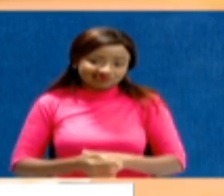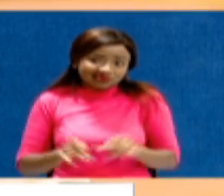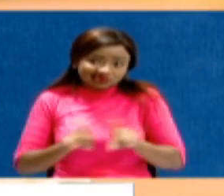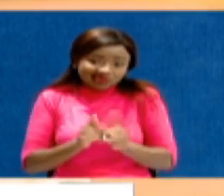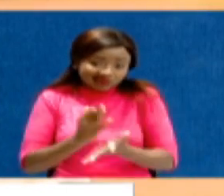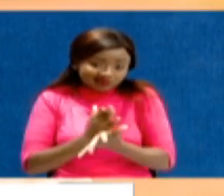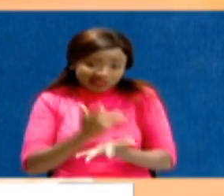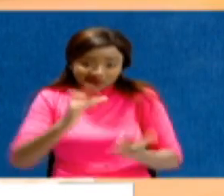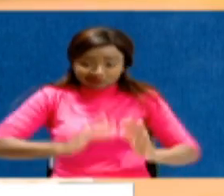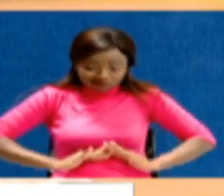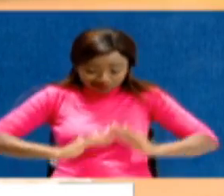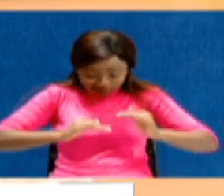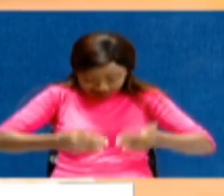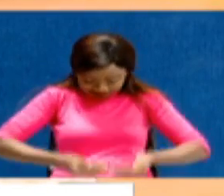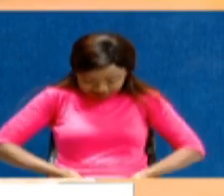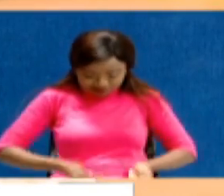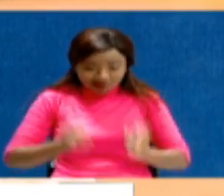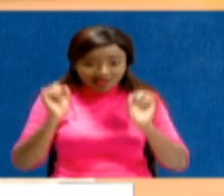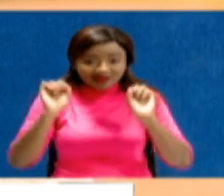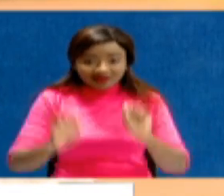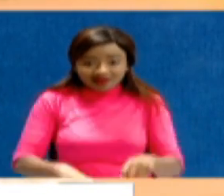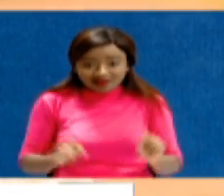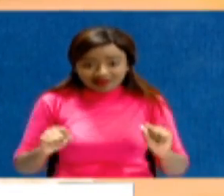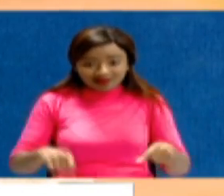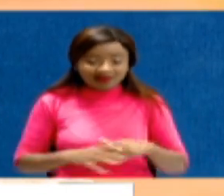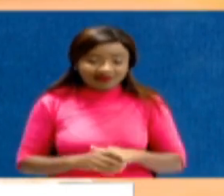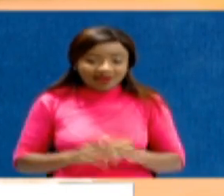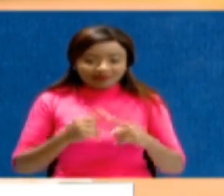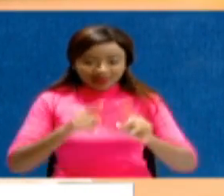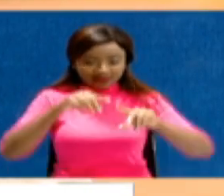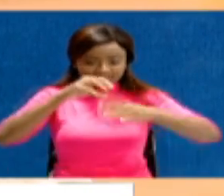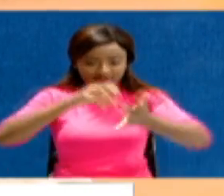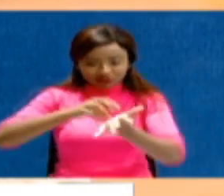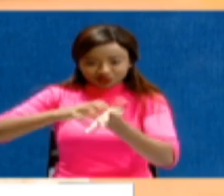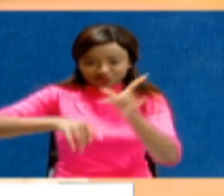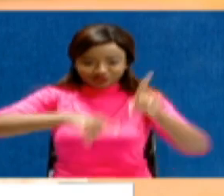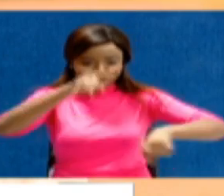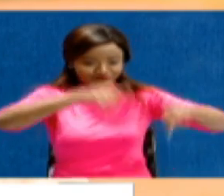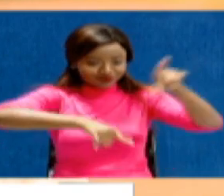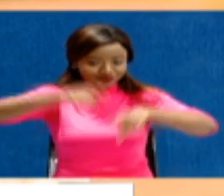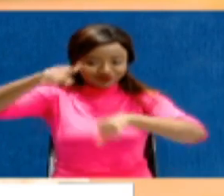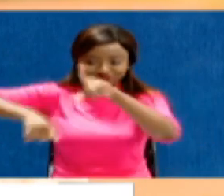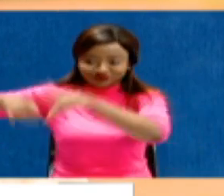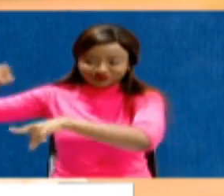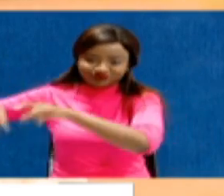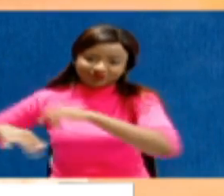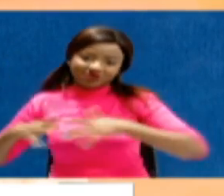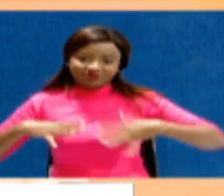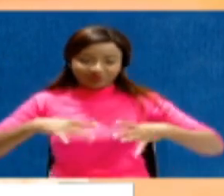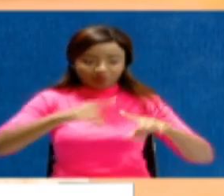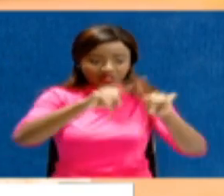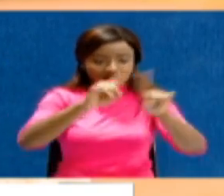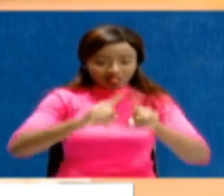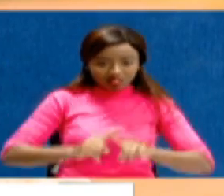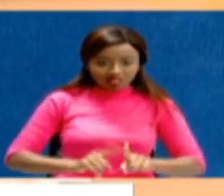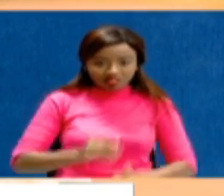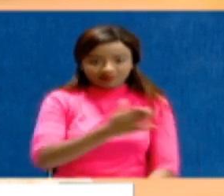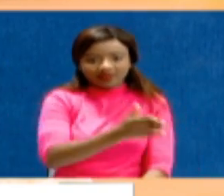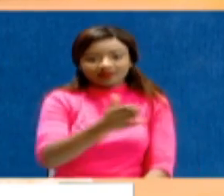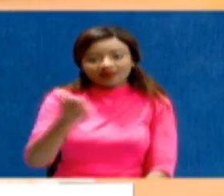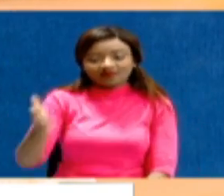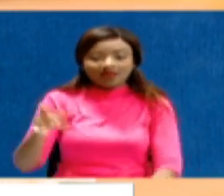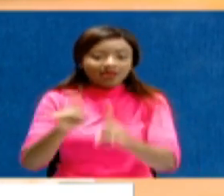situation, it varies from place to place and from the level of awareness of